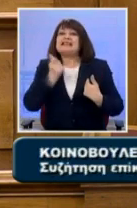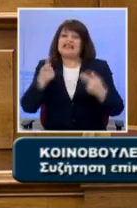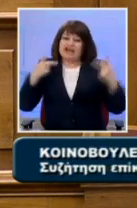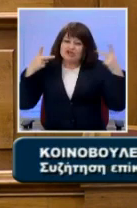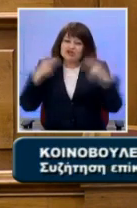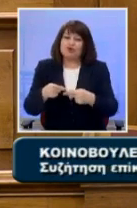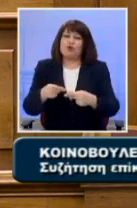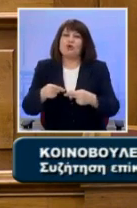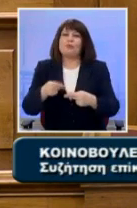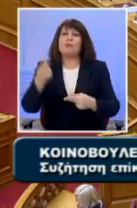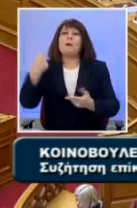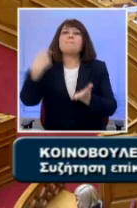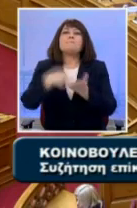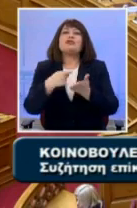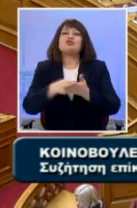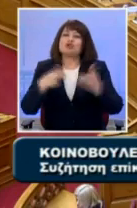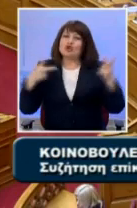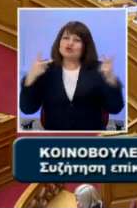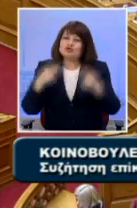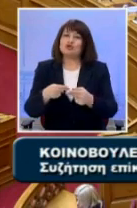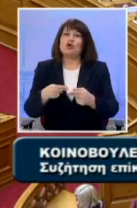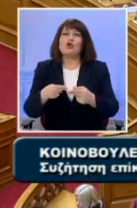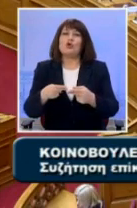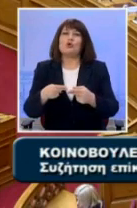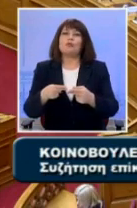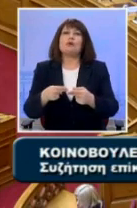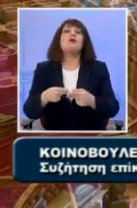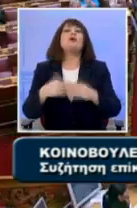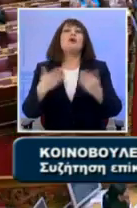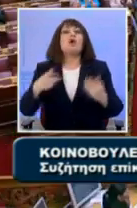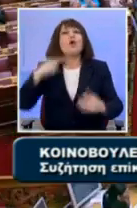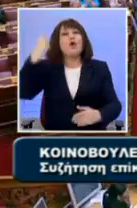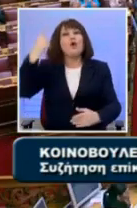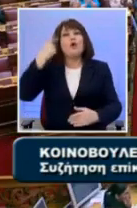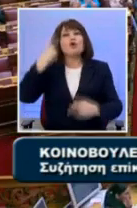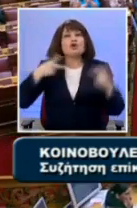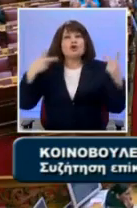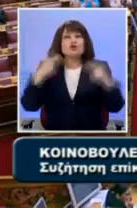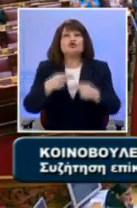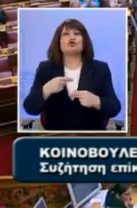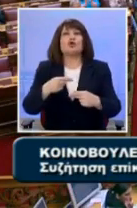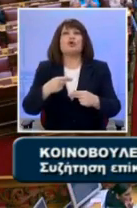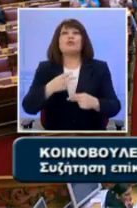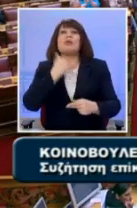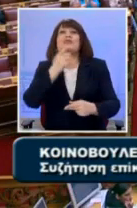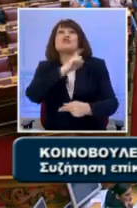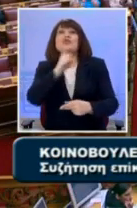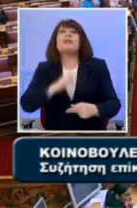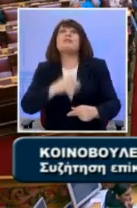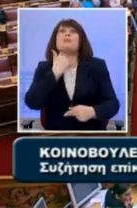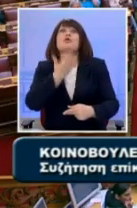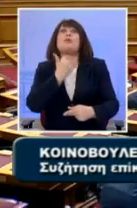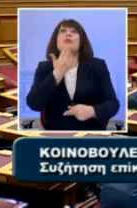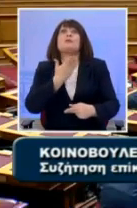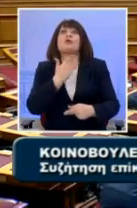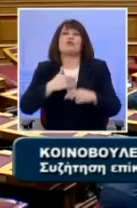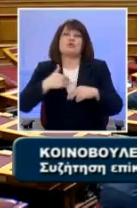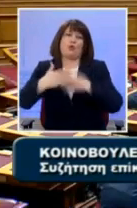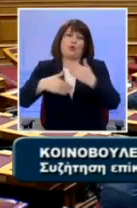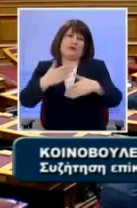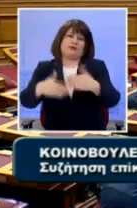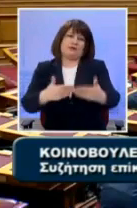συντάξεις, τους κόπηκε ο μισθός, τους κόπηκε το όνειρο, η ανάσα ζωής όλα αυτά τα χρόνια.